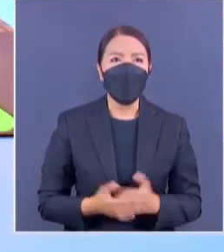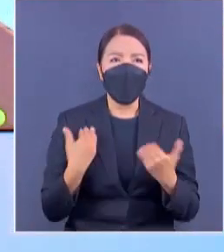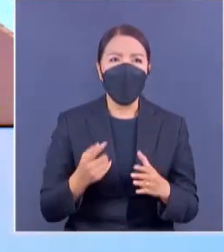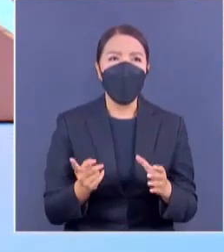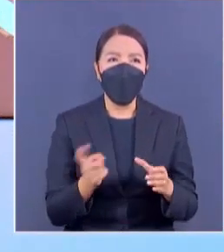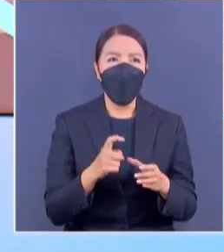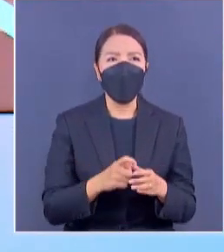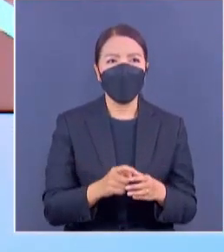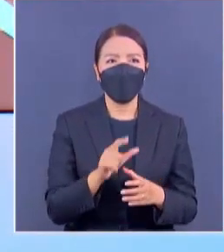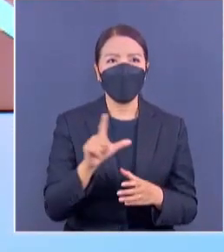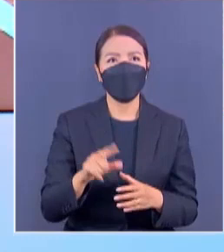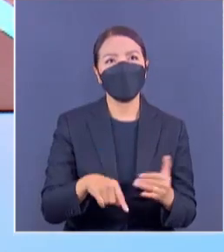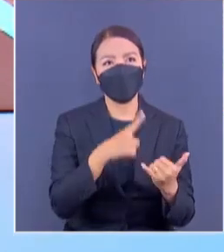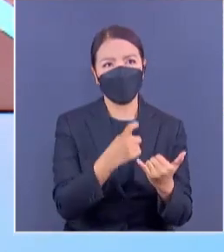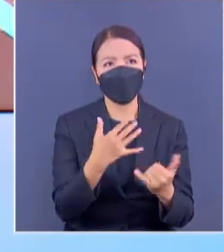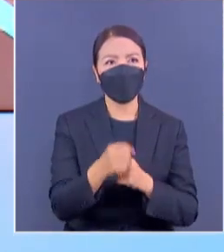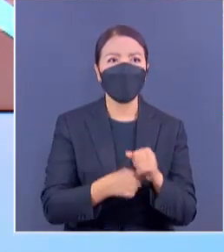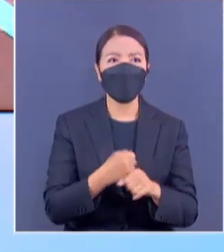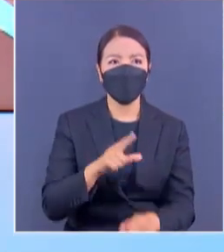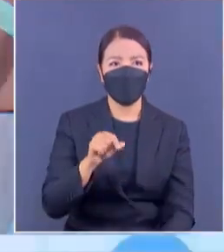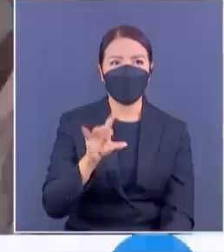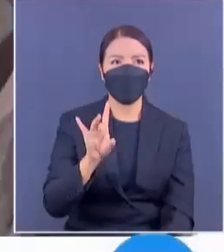านค่ะได้เสียชีวิตแล้วในวัย28ปีค่ะ